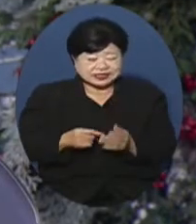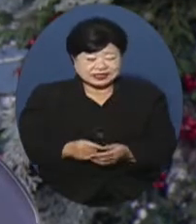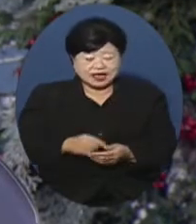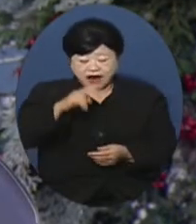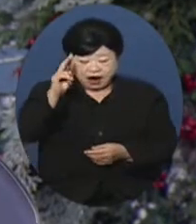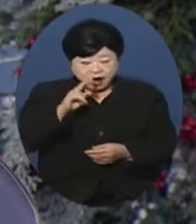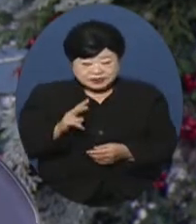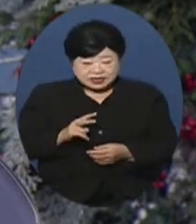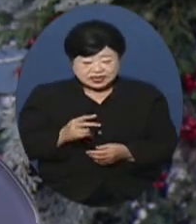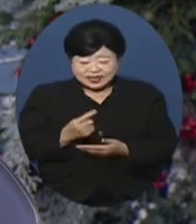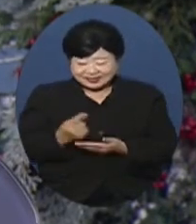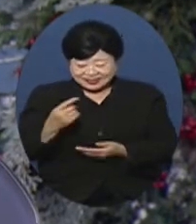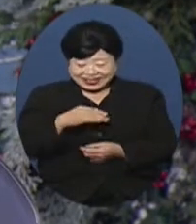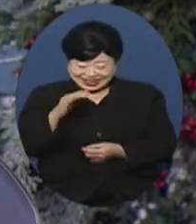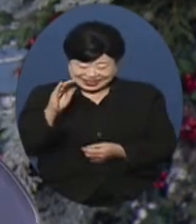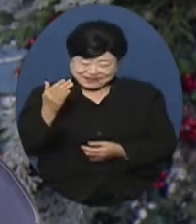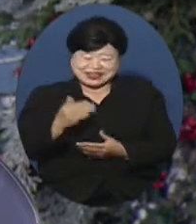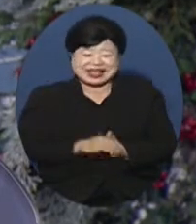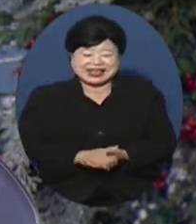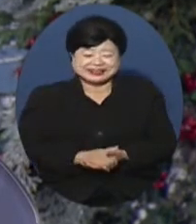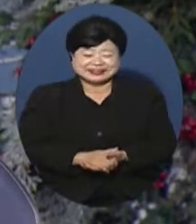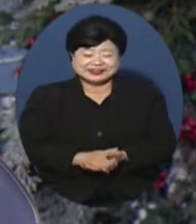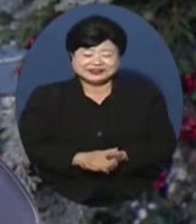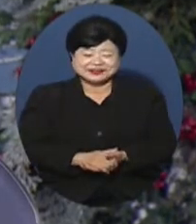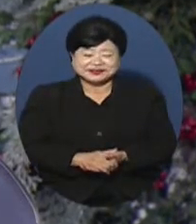식간에 들어가는 것입니다